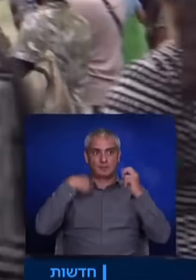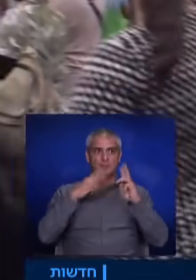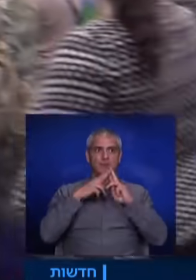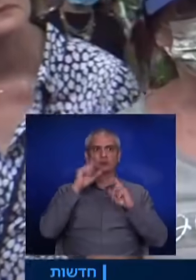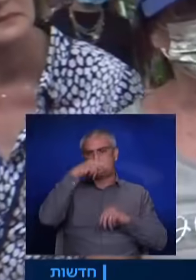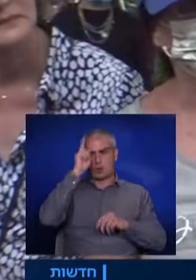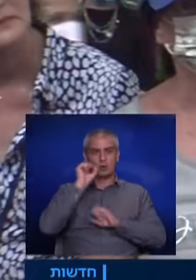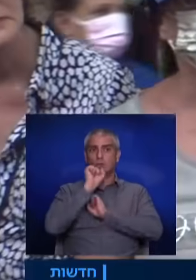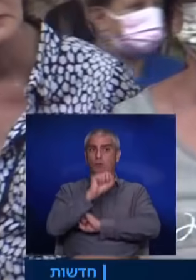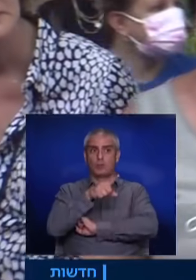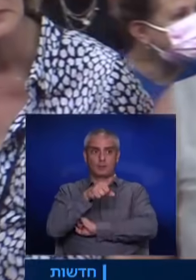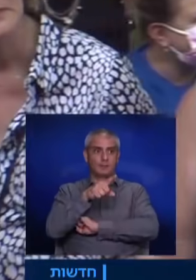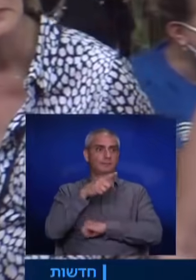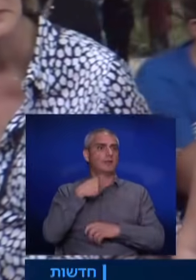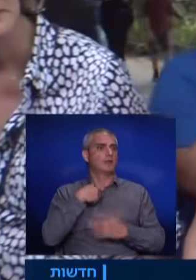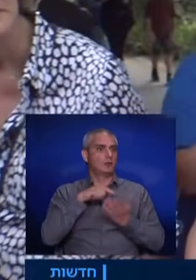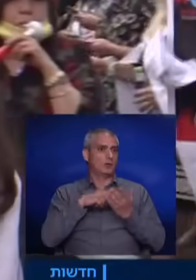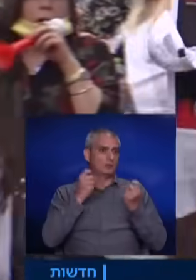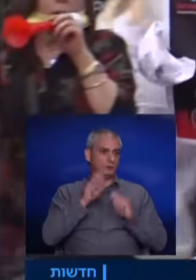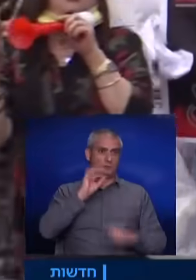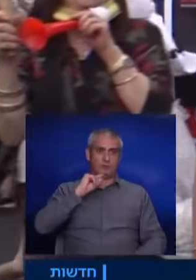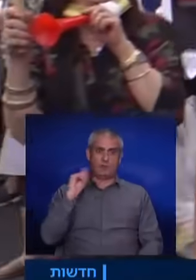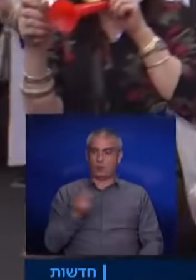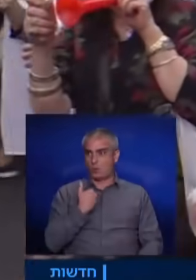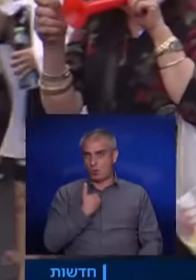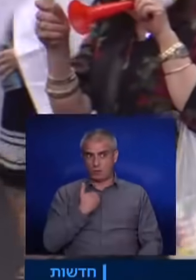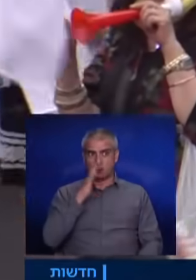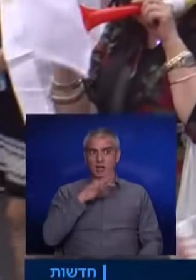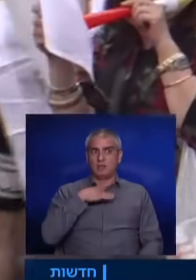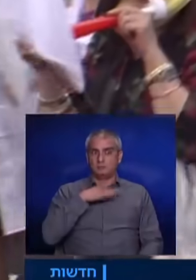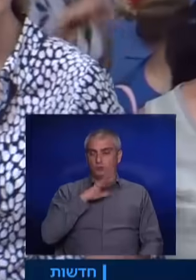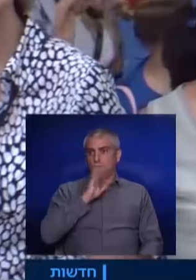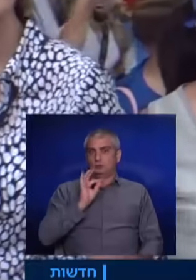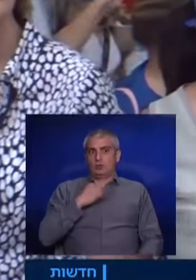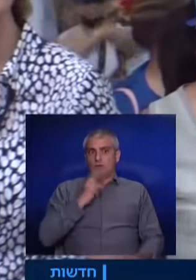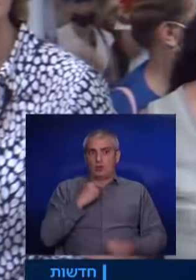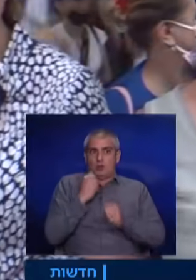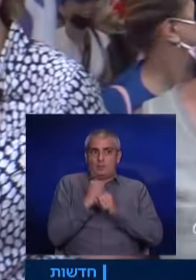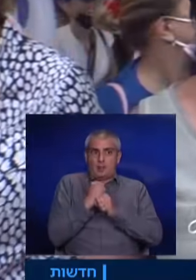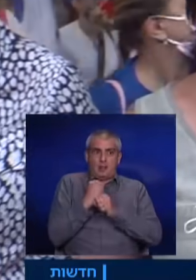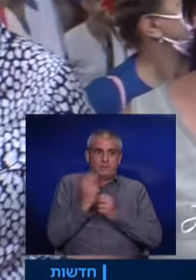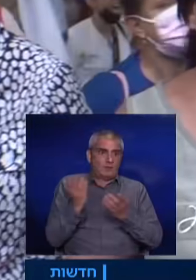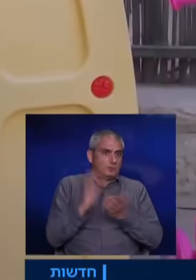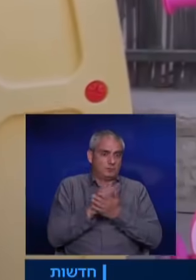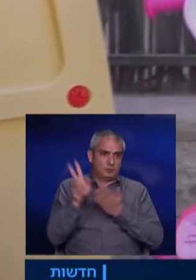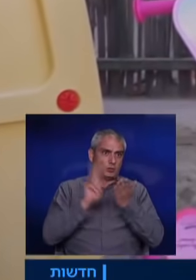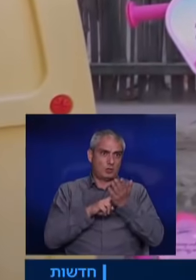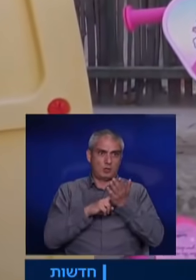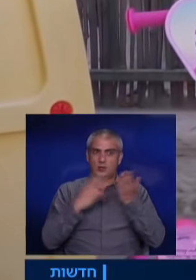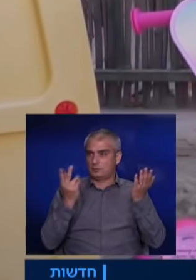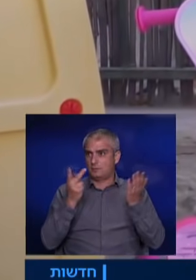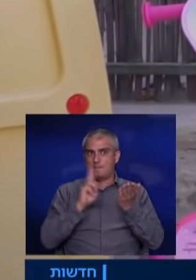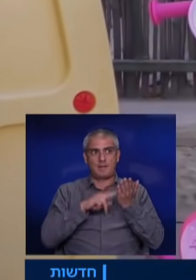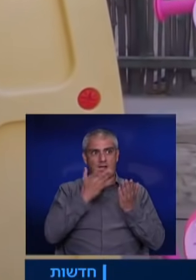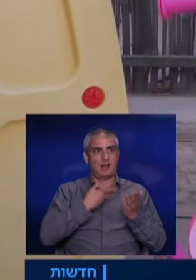הורים תומכים. אנחנו כאן כי השביתה הזאת היא בשביל כולנו, על הילדים שלנו, בשבילנו שנוכל לעבוד. הן פשוט צודקות, מגיע להן יותר. אבל יש